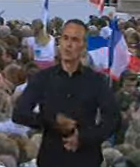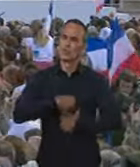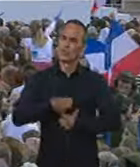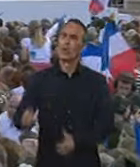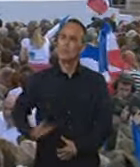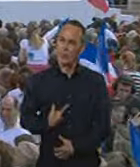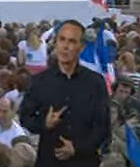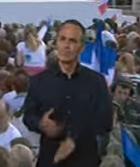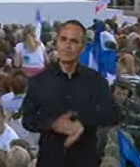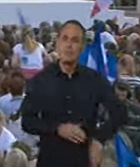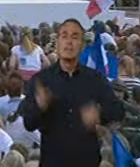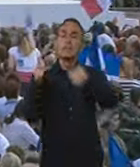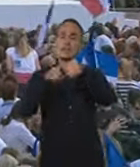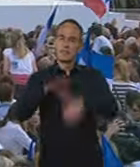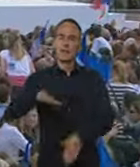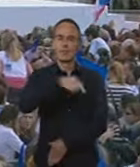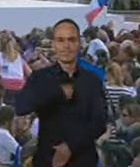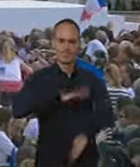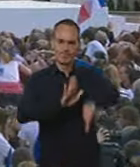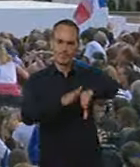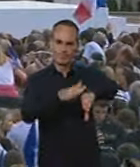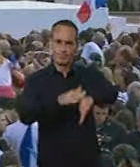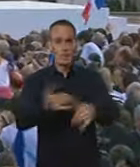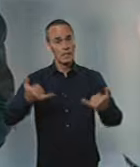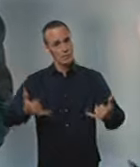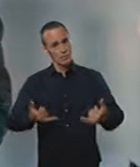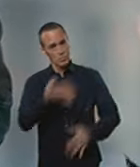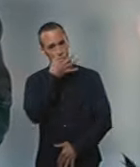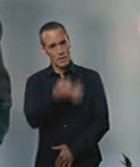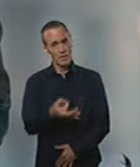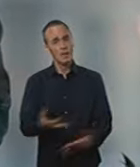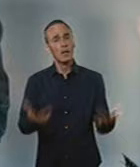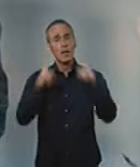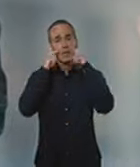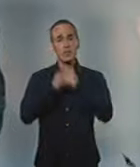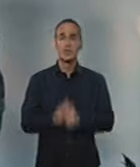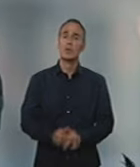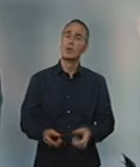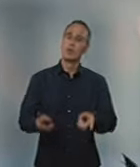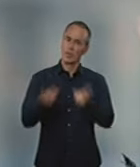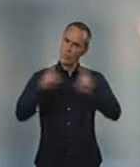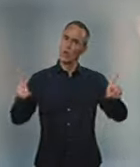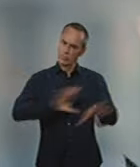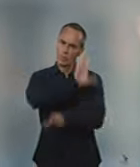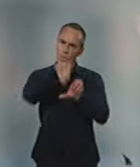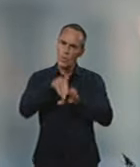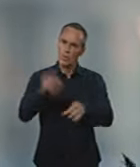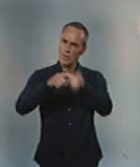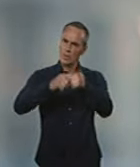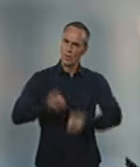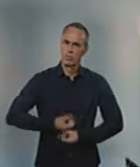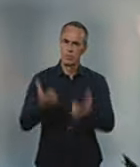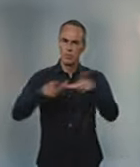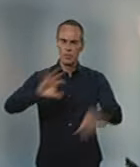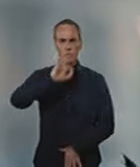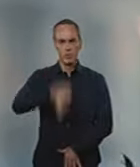m'adresser au syndicat je veux leur dire ici qu'il n'y a pas de démocratie sans liberté syndicale je veux leur dire que dans